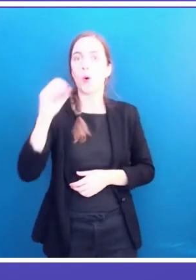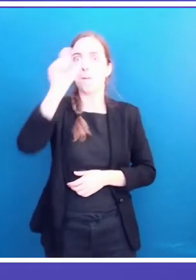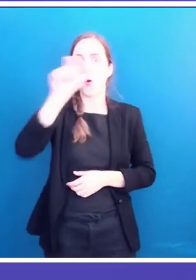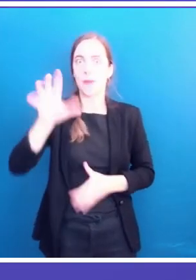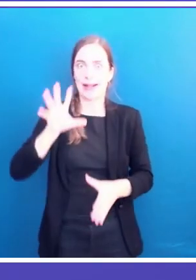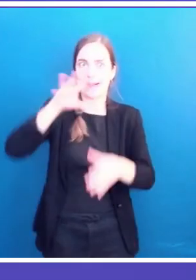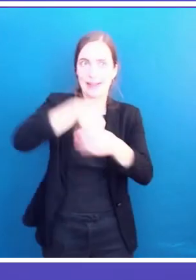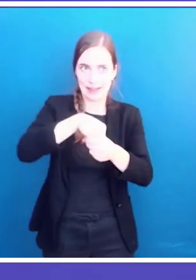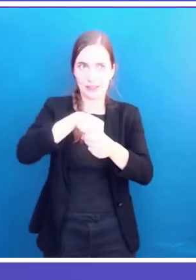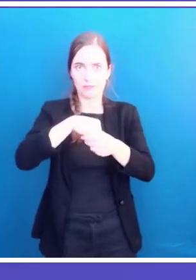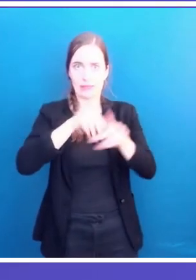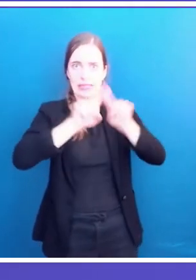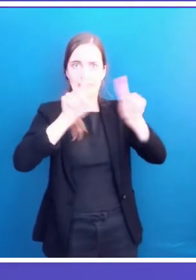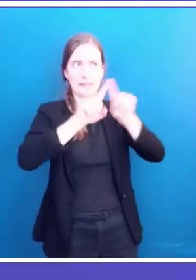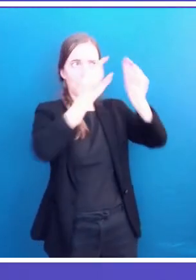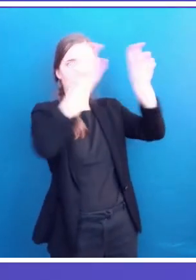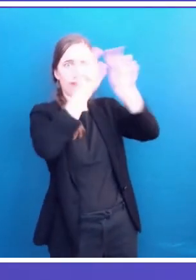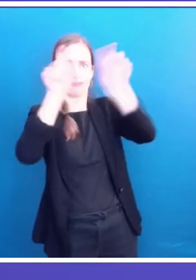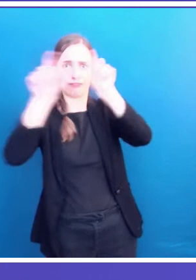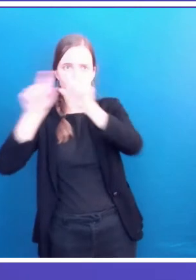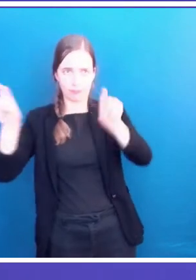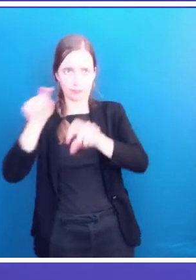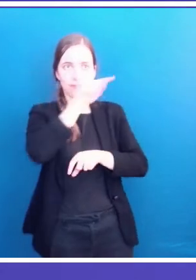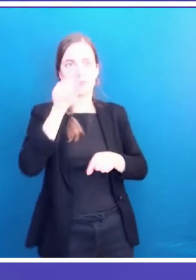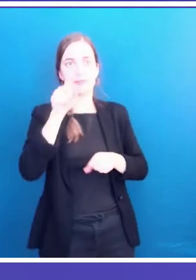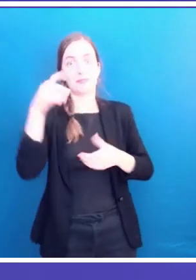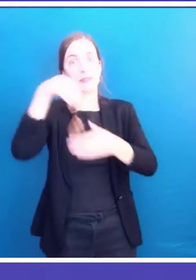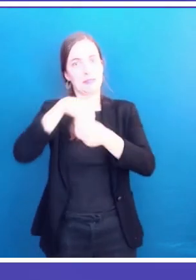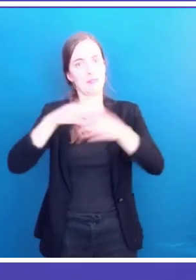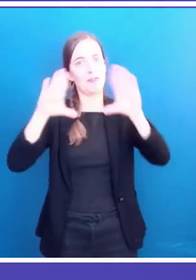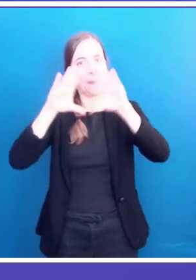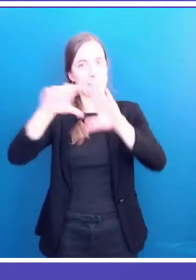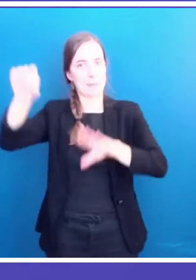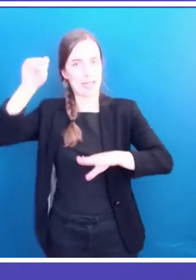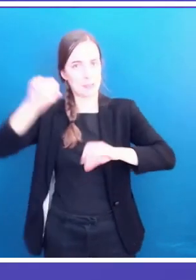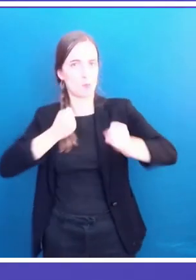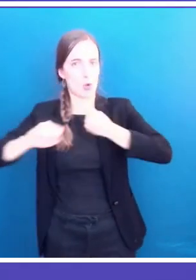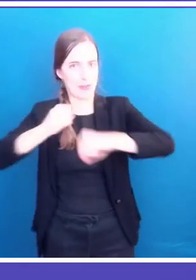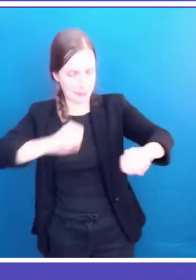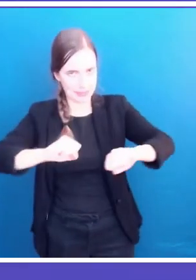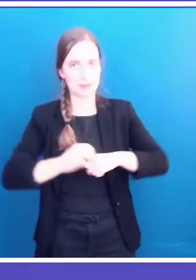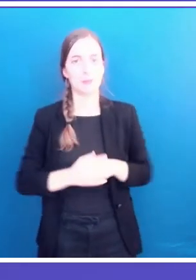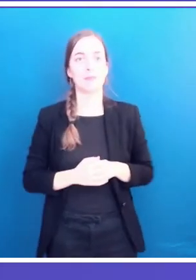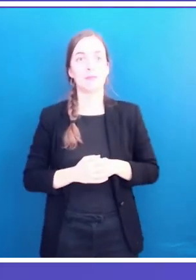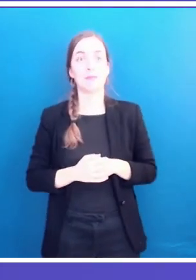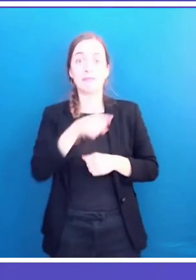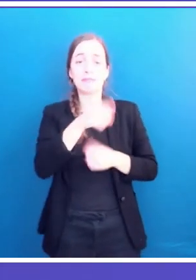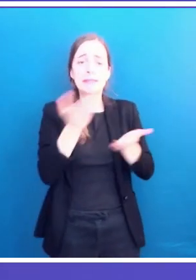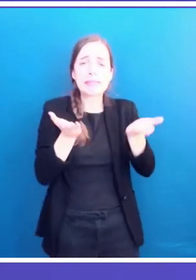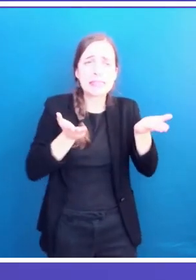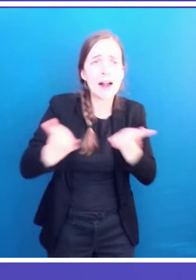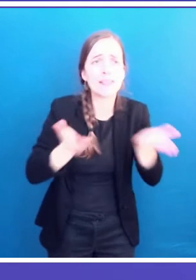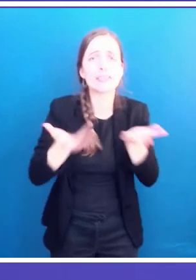400 جمعية في كاتالونيا تعمل لأجل المساواة بين الجنسين من منظور